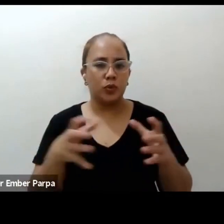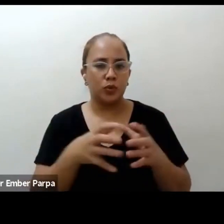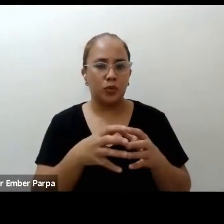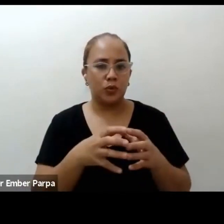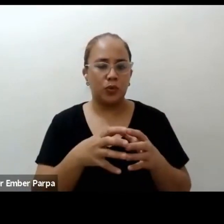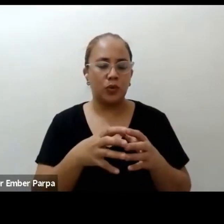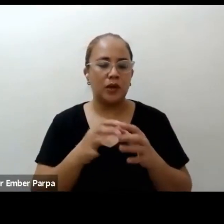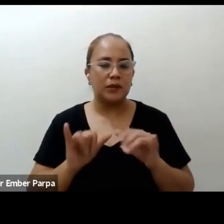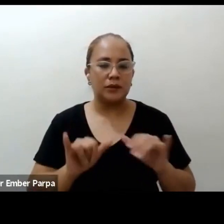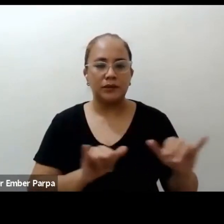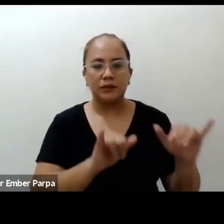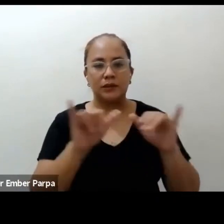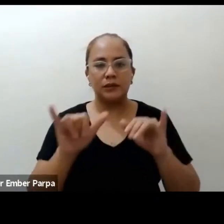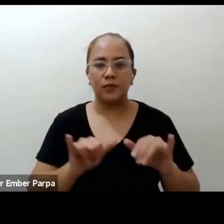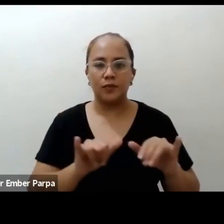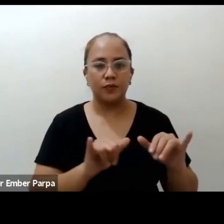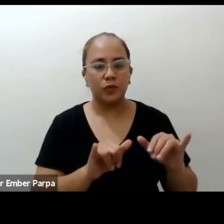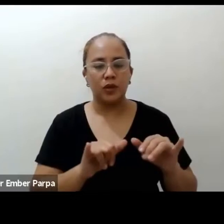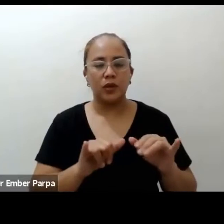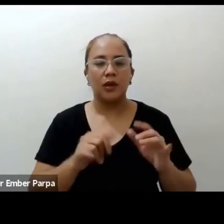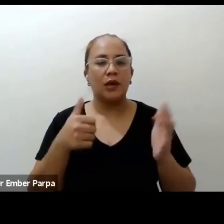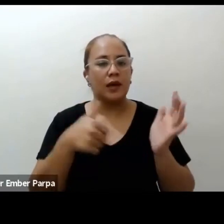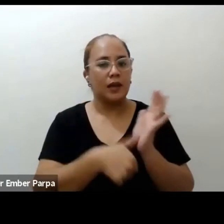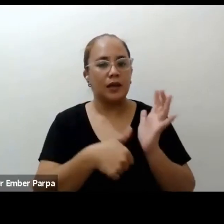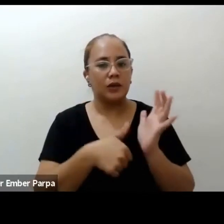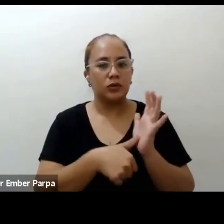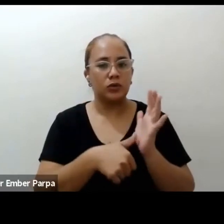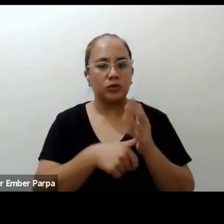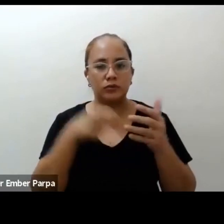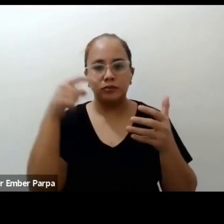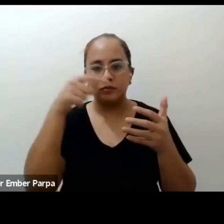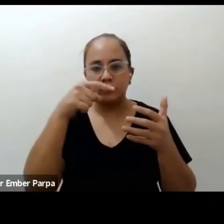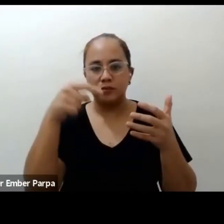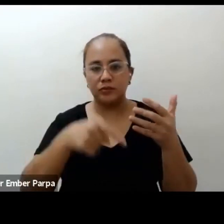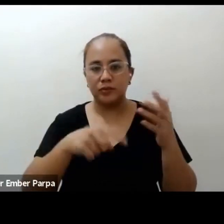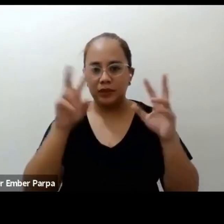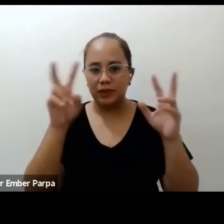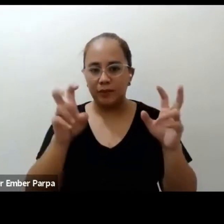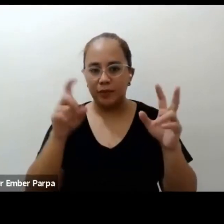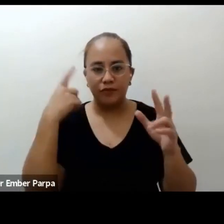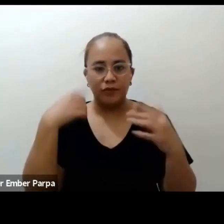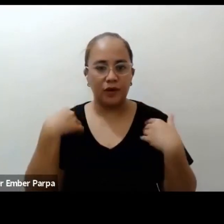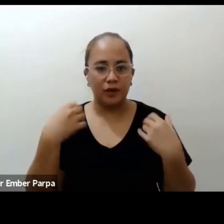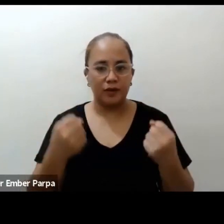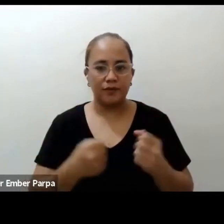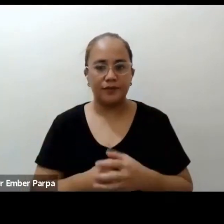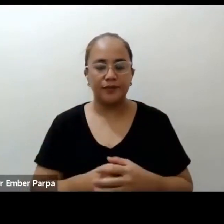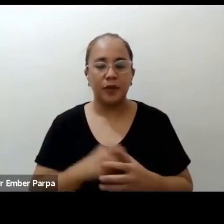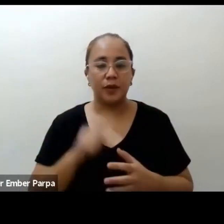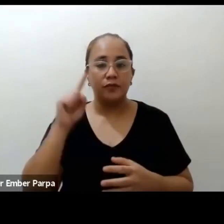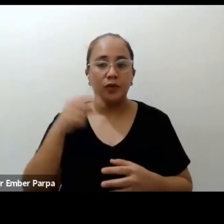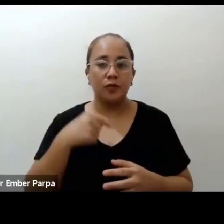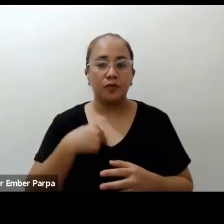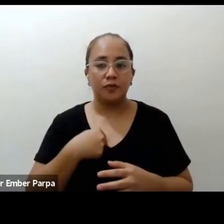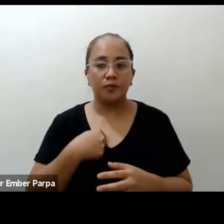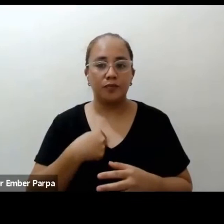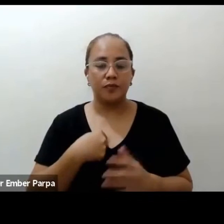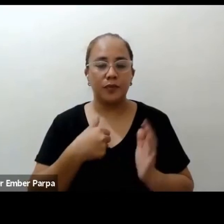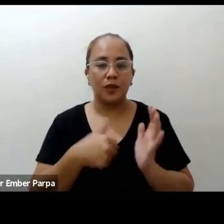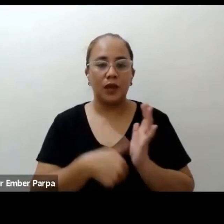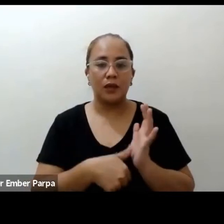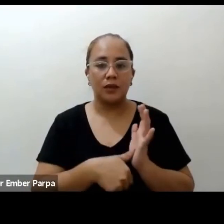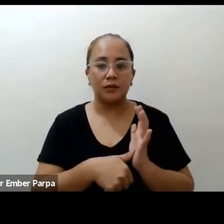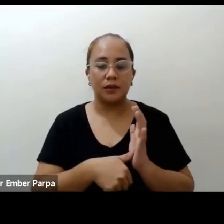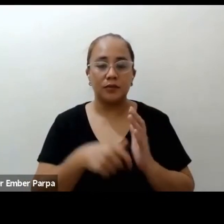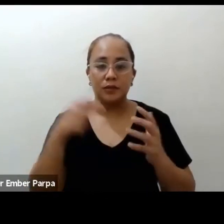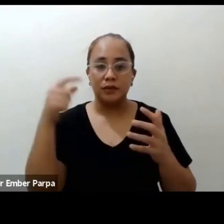common election agenda nga sa kalusugan. No? Para sa election agenda ba yan?